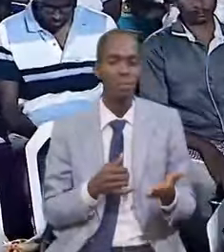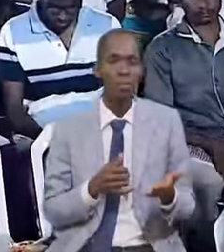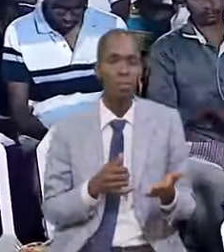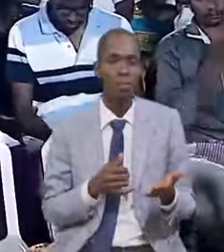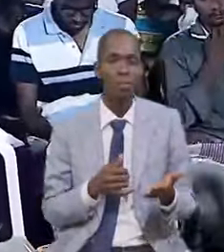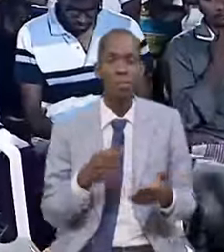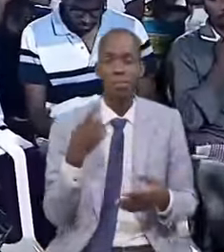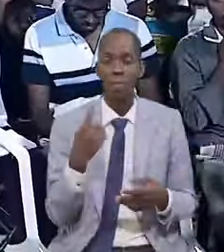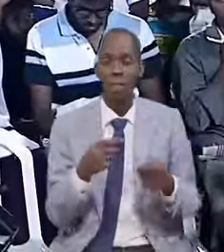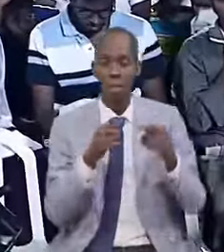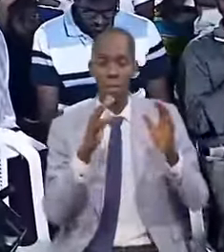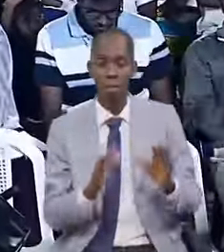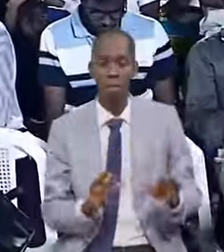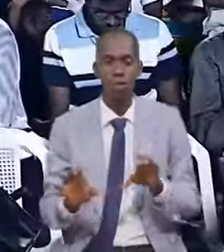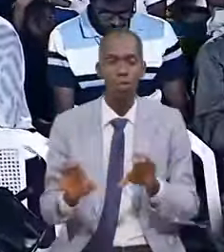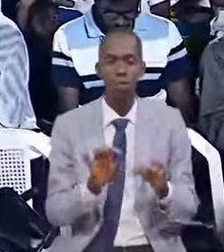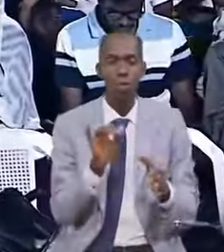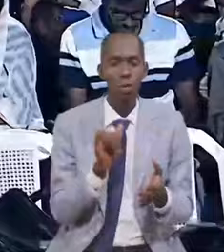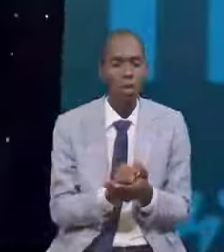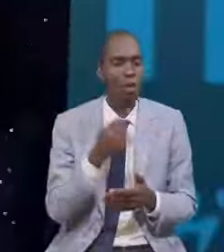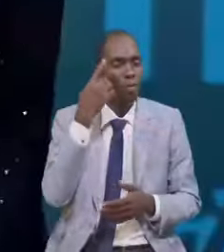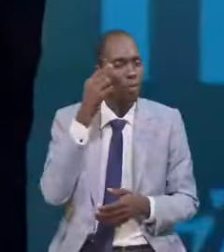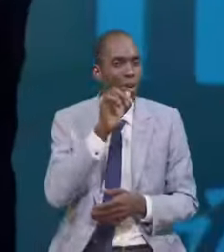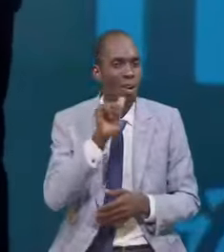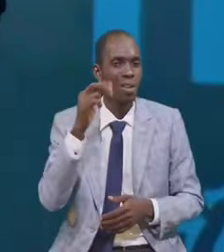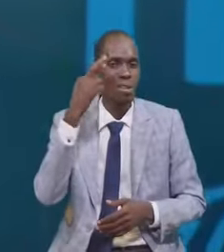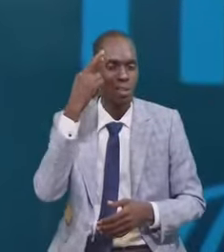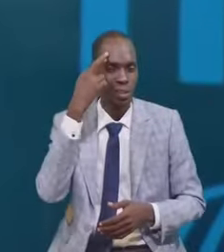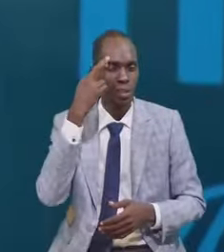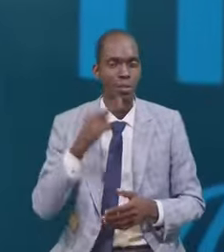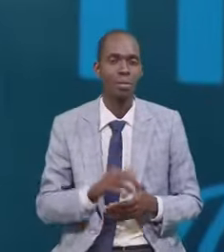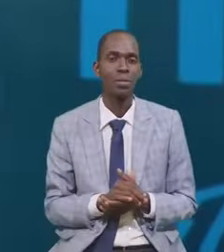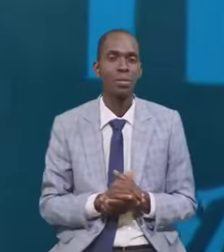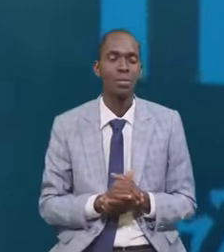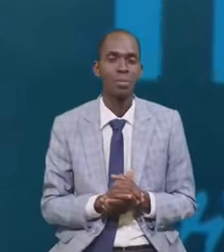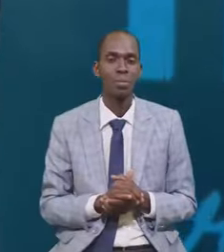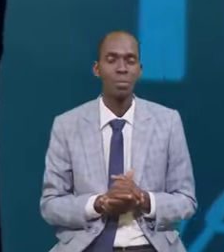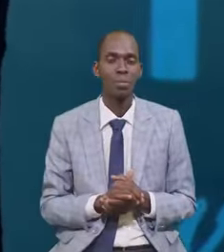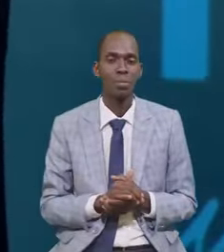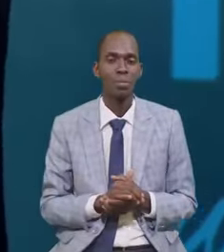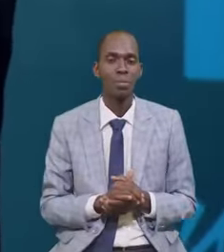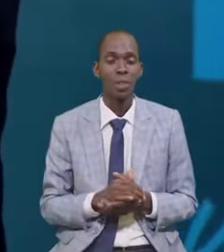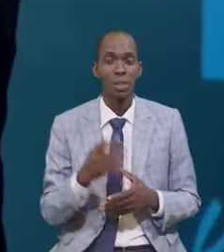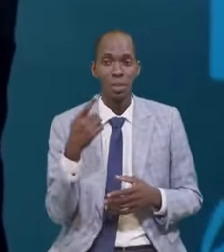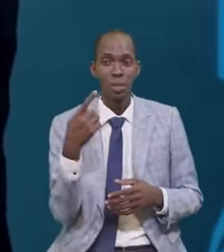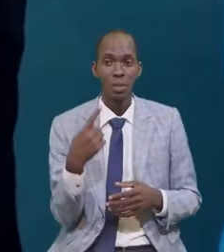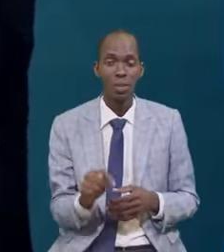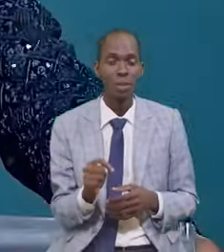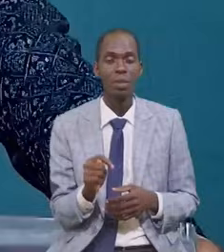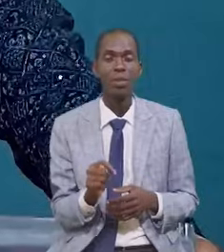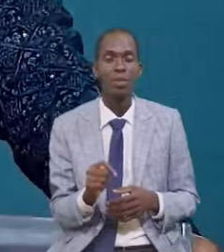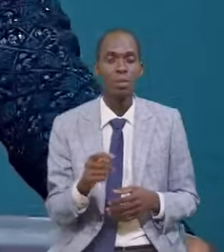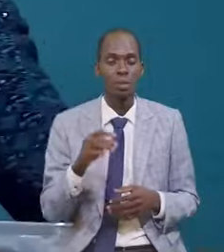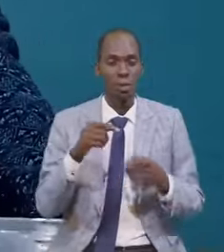adversary does that for your reason. అపవాది మీ కోసం అలా చేస్తాడు. he coats it with a good